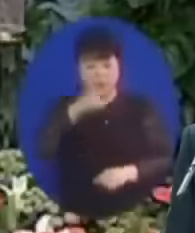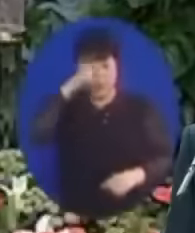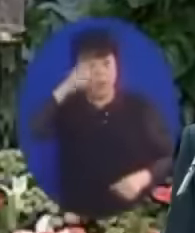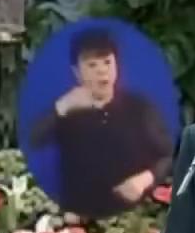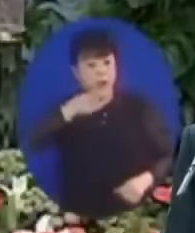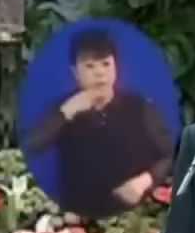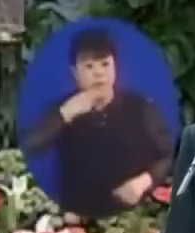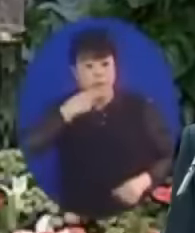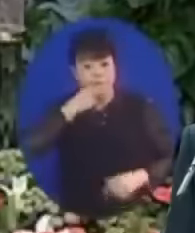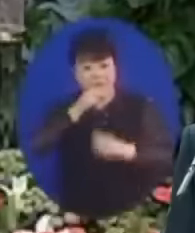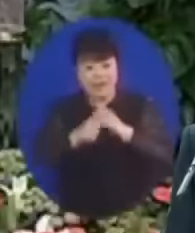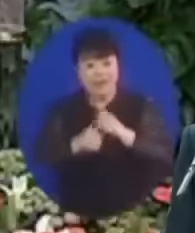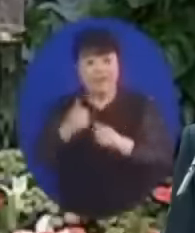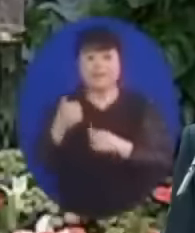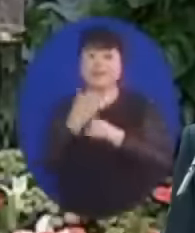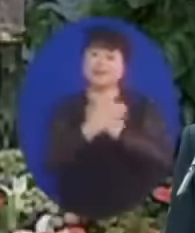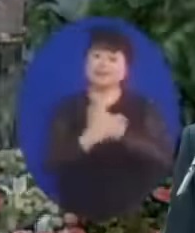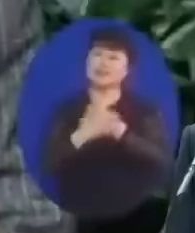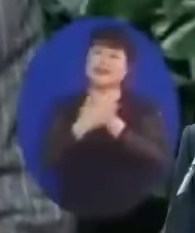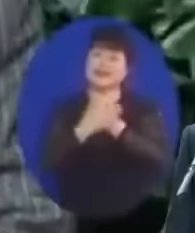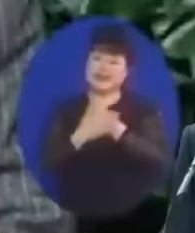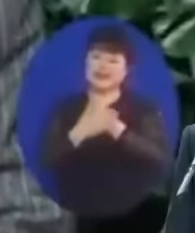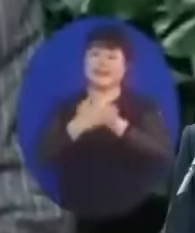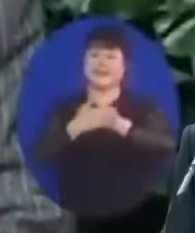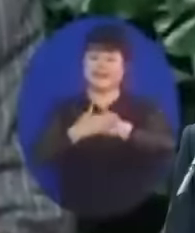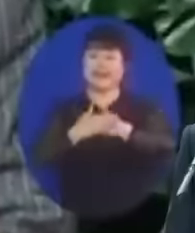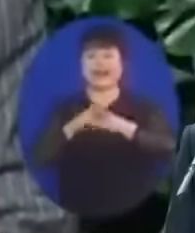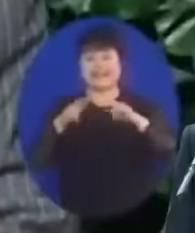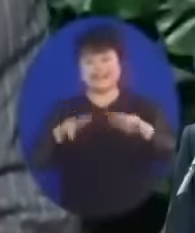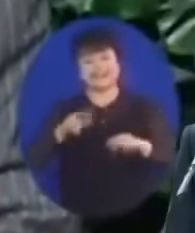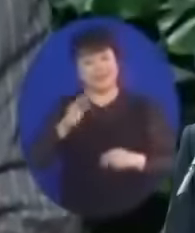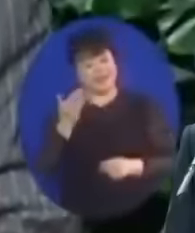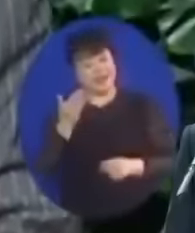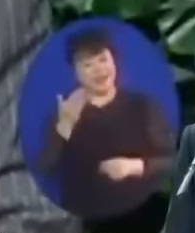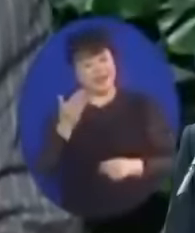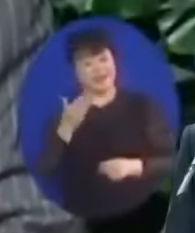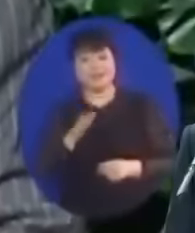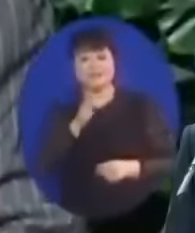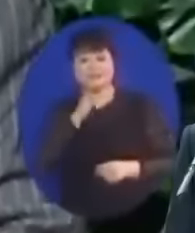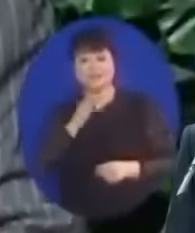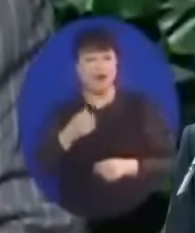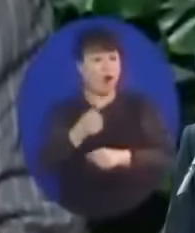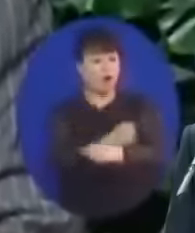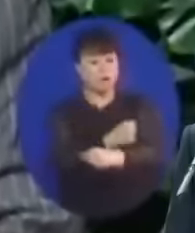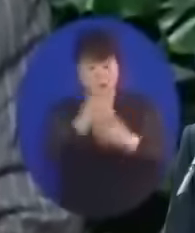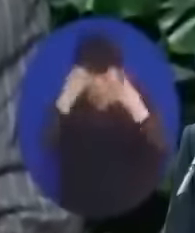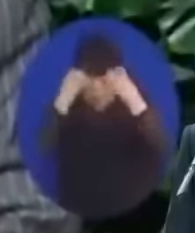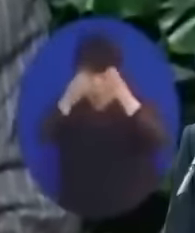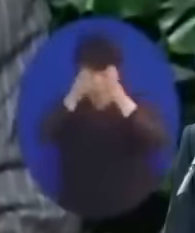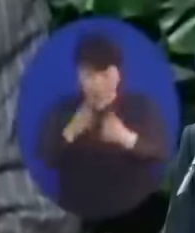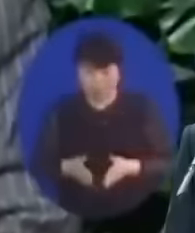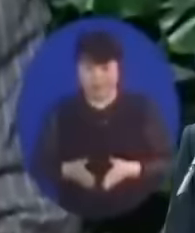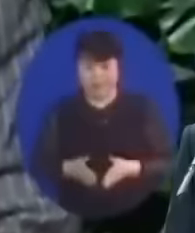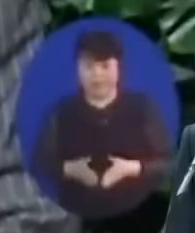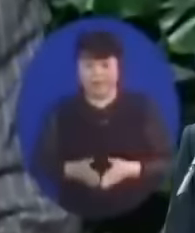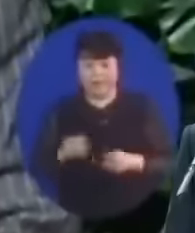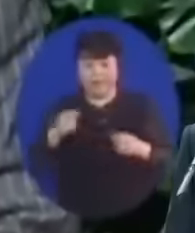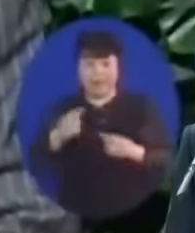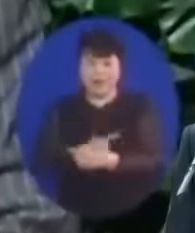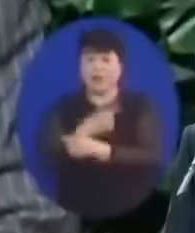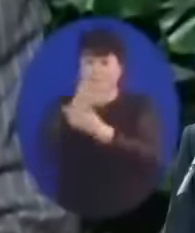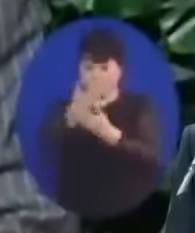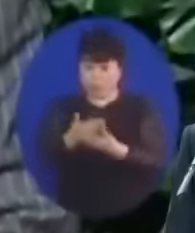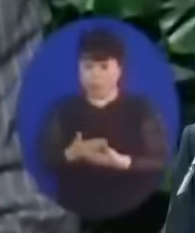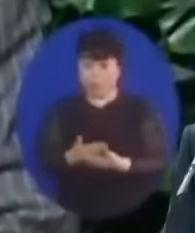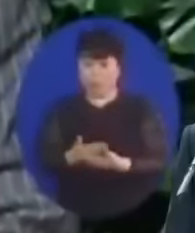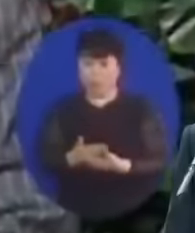교만하지 않고 하나님의 은혜로 내가 현재 내되었다는 것은 그가 엄청난 고난을 통해서 깨어졌기 때문인